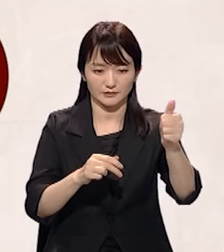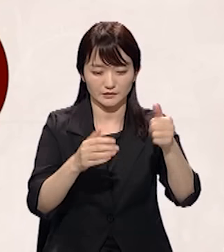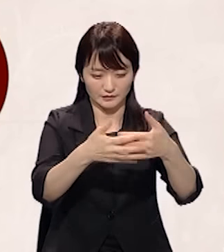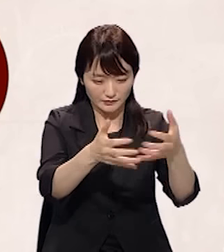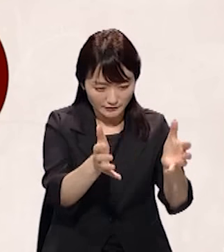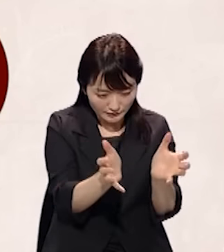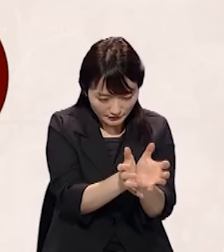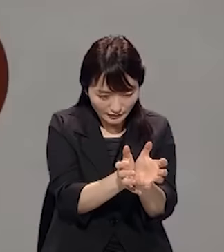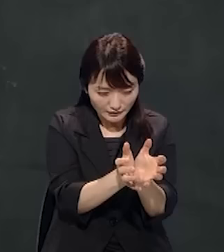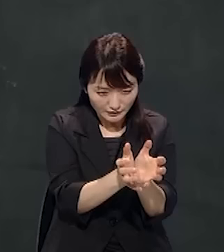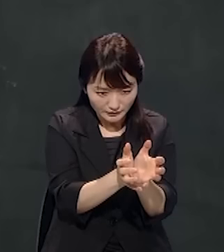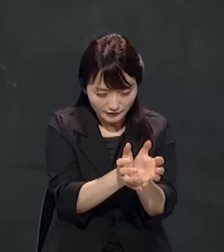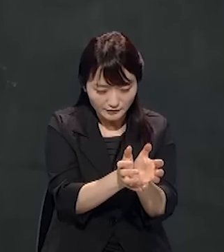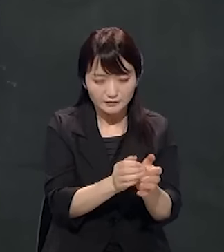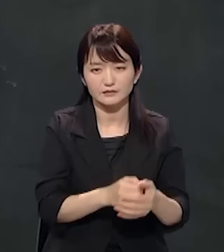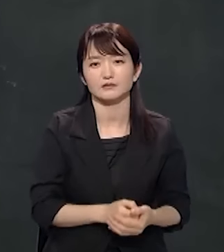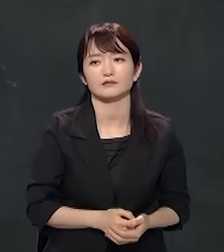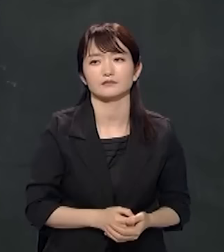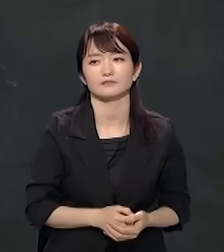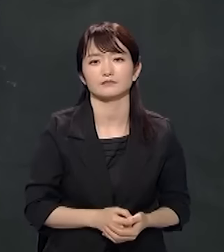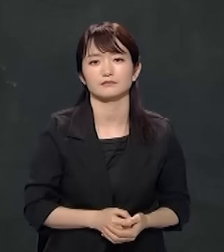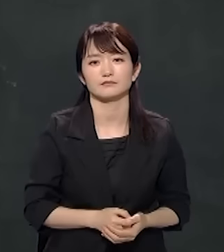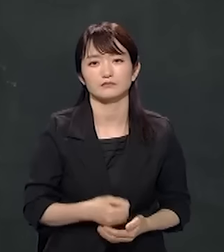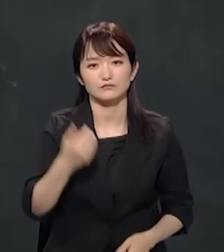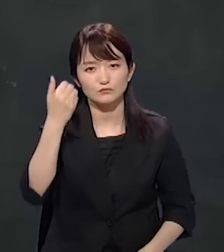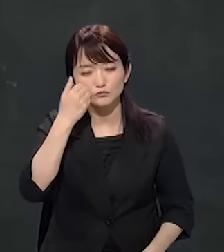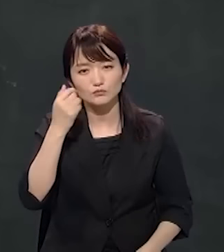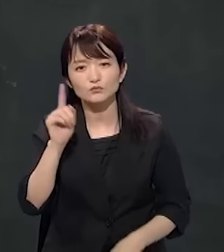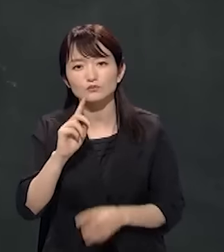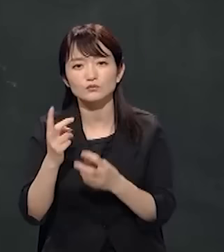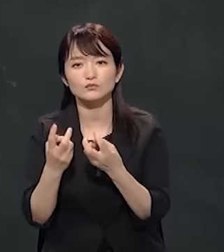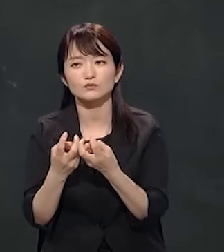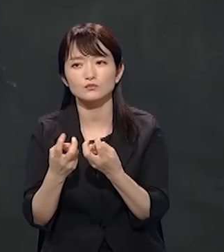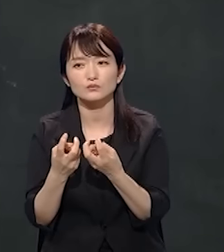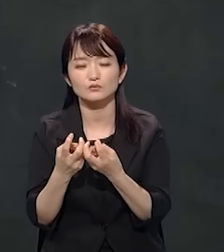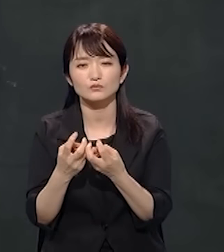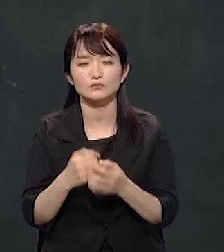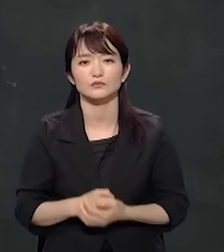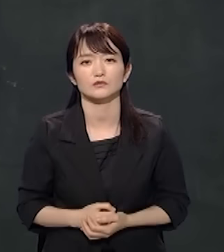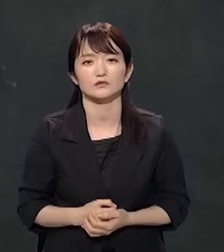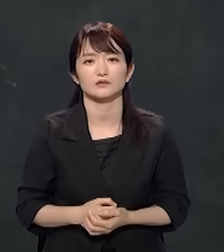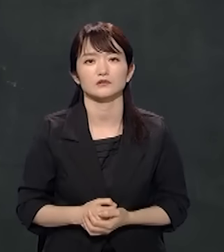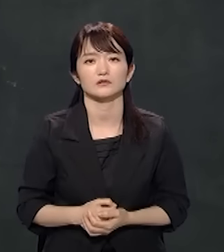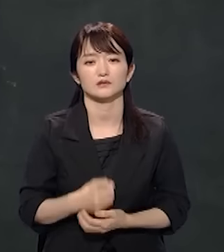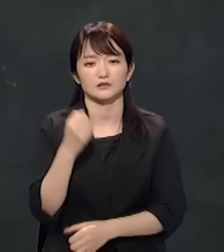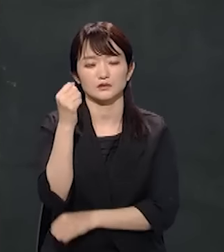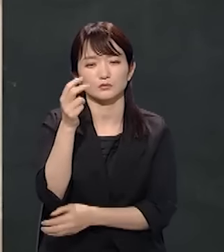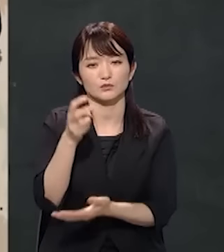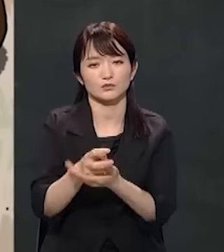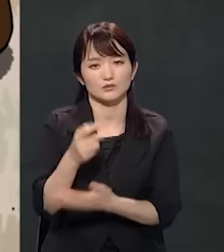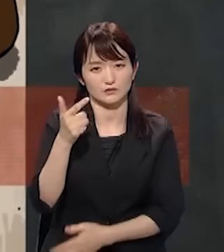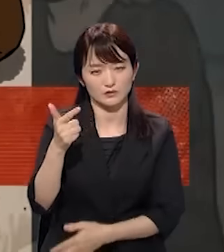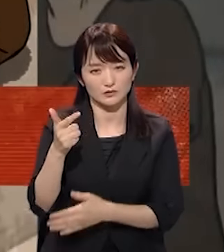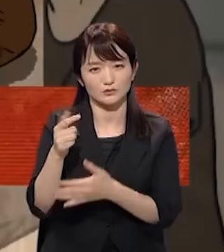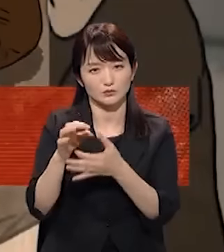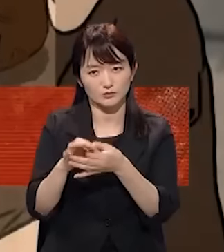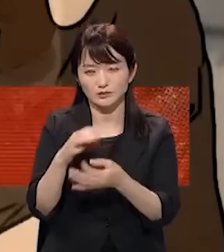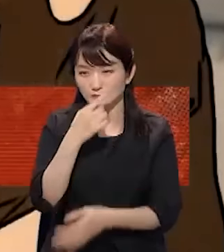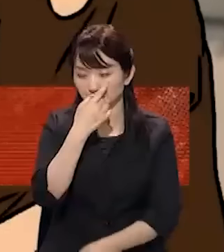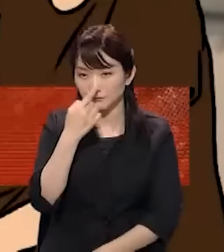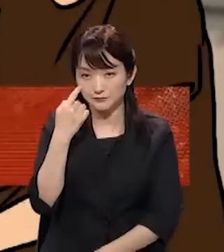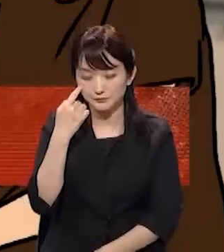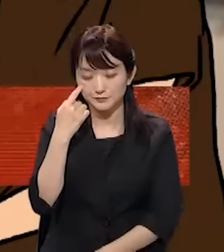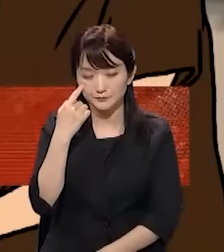있겠죠 그래서 누가 왜 어떻게 이게 이제 우리가 이제 육화 원칙에 따져보면 통상적으로